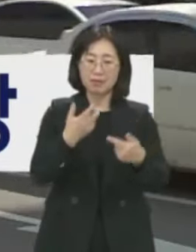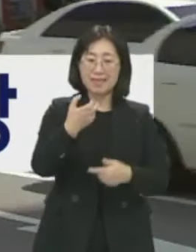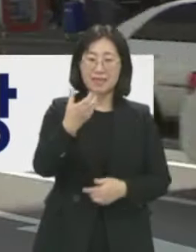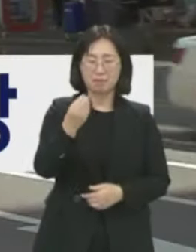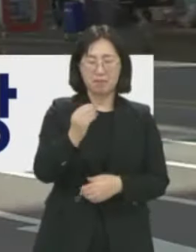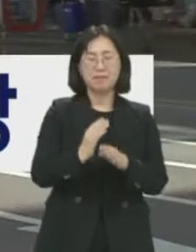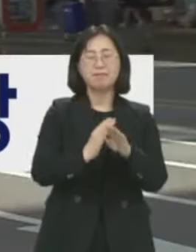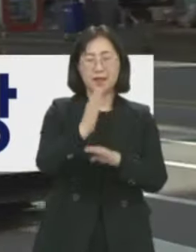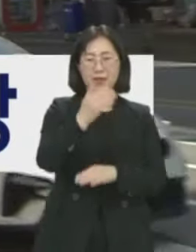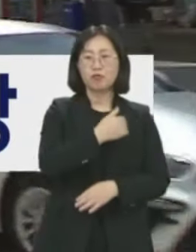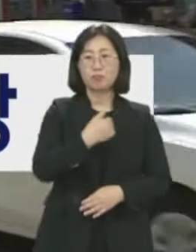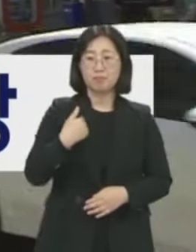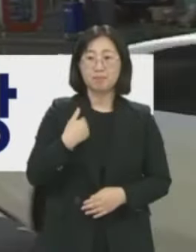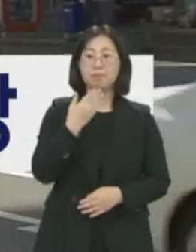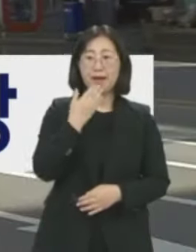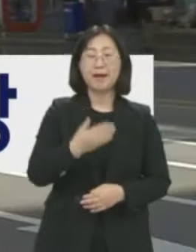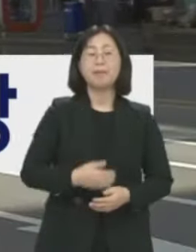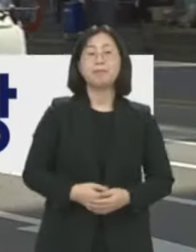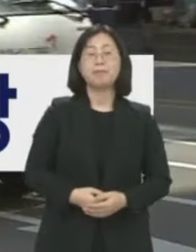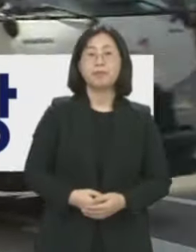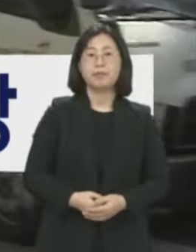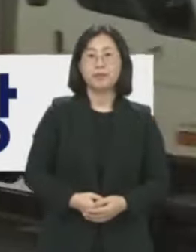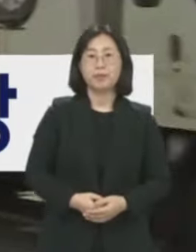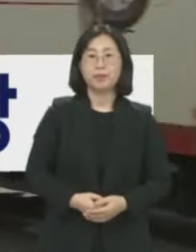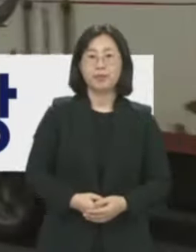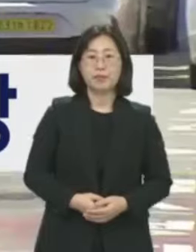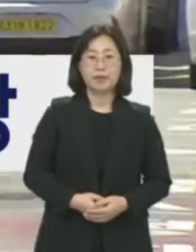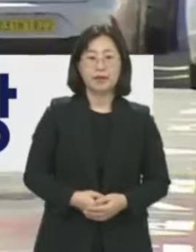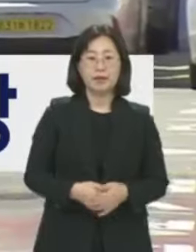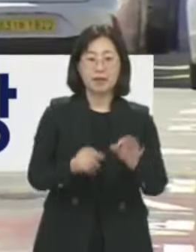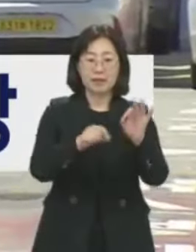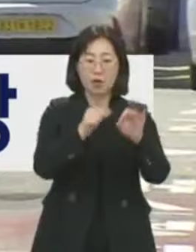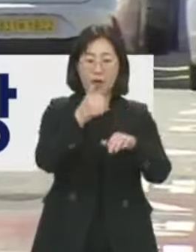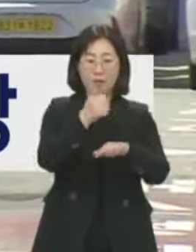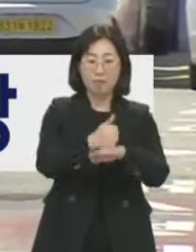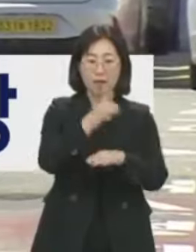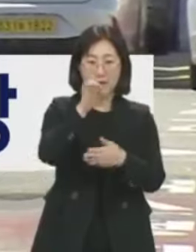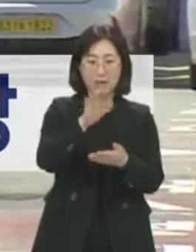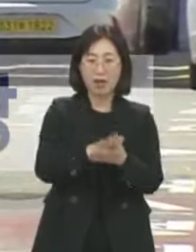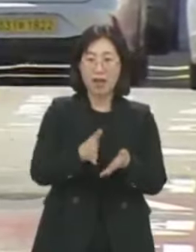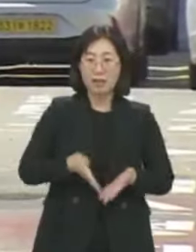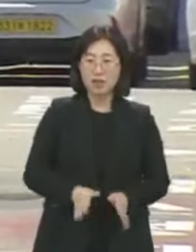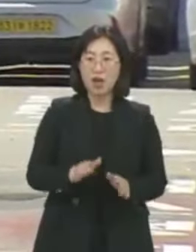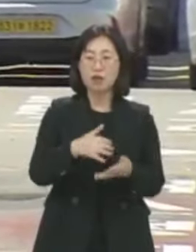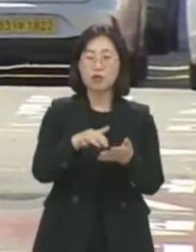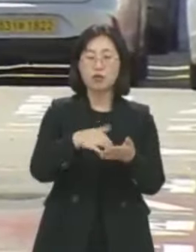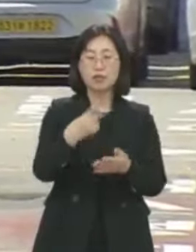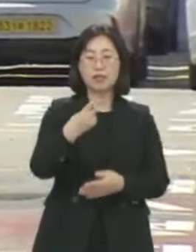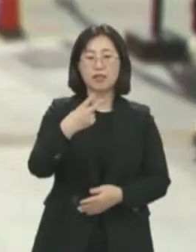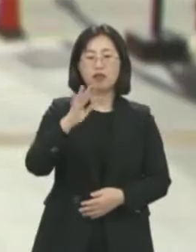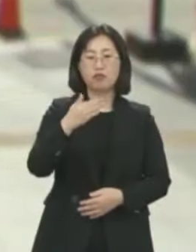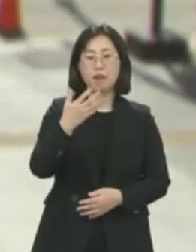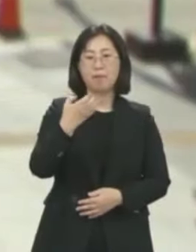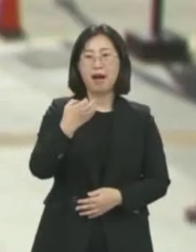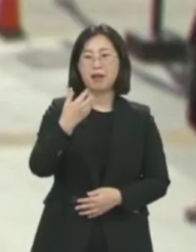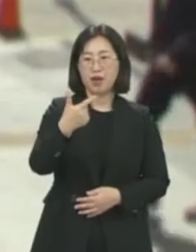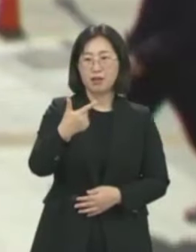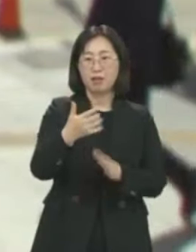70만 명을 돌파할 것으로 예상된다고 밝혔습니다. 한편 10월 말 천안시의 출생아 수는